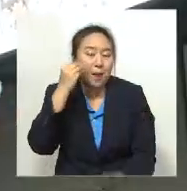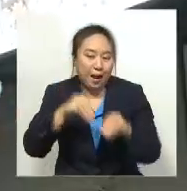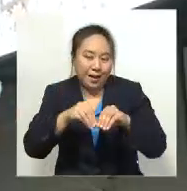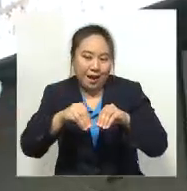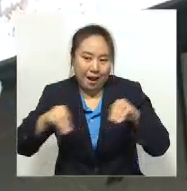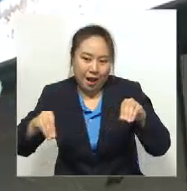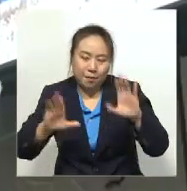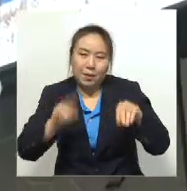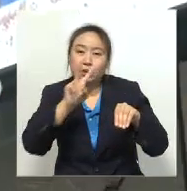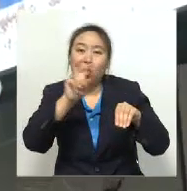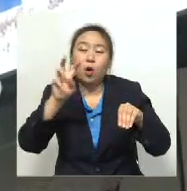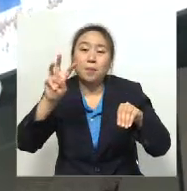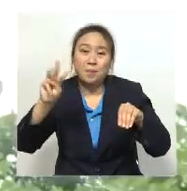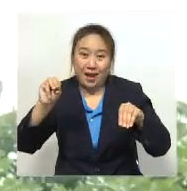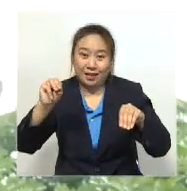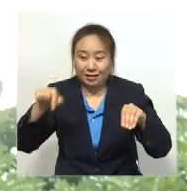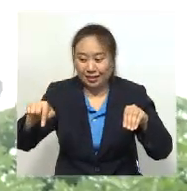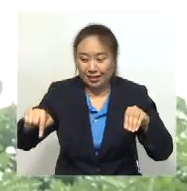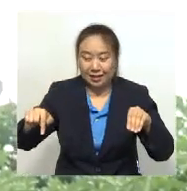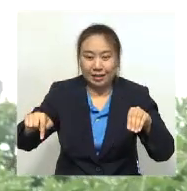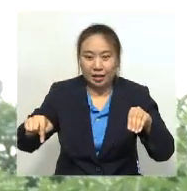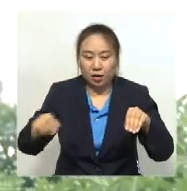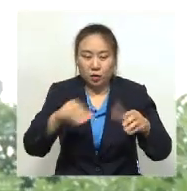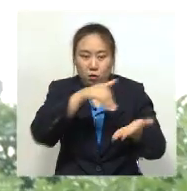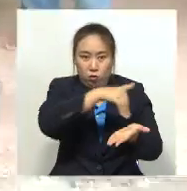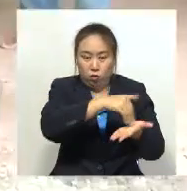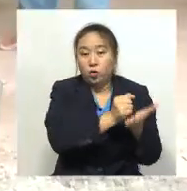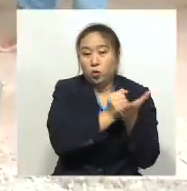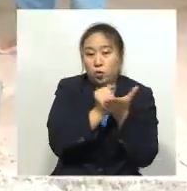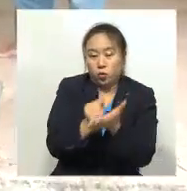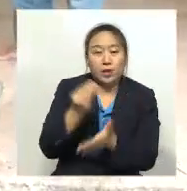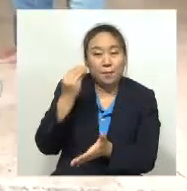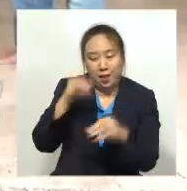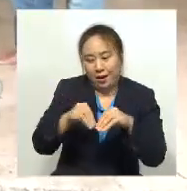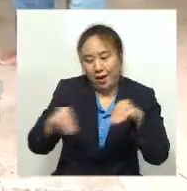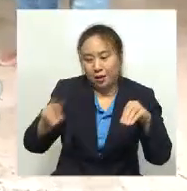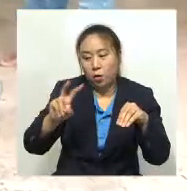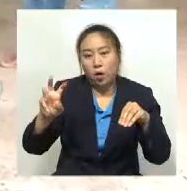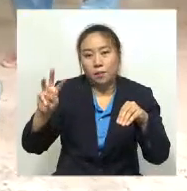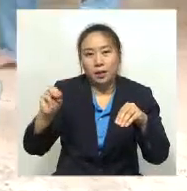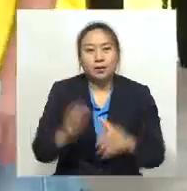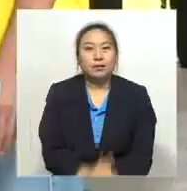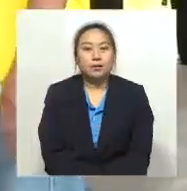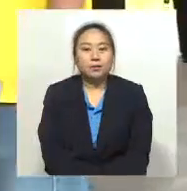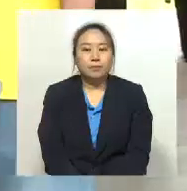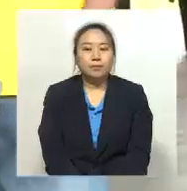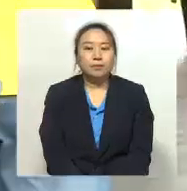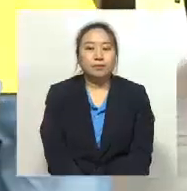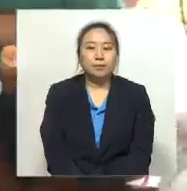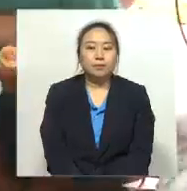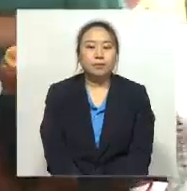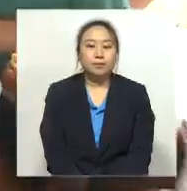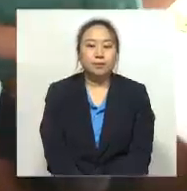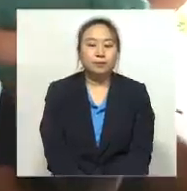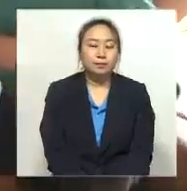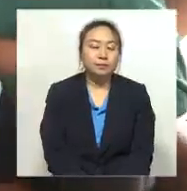าณ200 เมตรค่ะห่างจากจุดที่ศูนย์ช่วยเหลือนะคะเดี๋ยวเราไปฟังเสียงของคุณลุงอภิวัฒน์ชัยคุณค่ะ